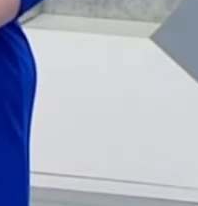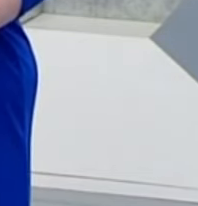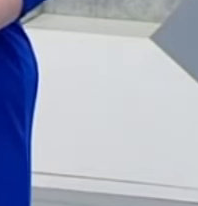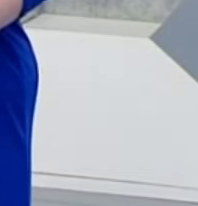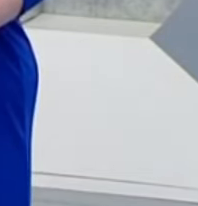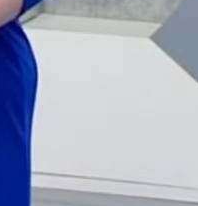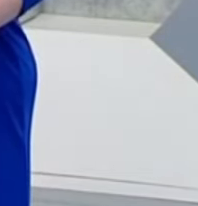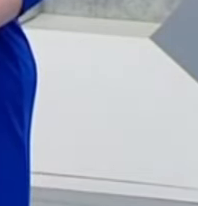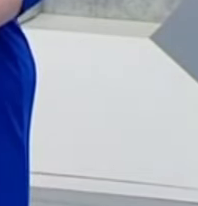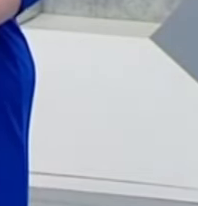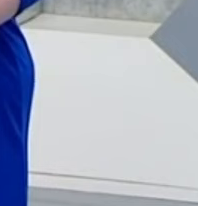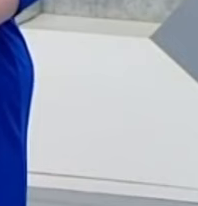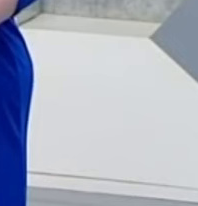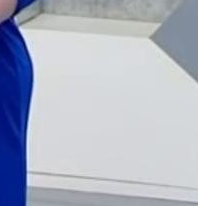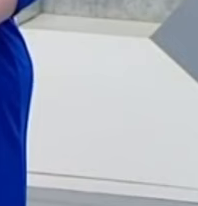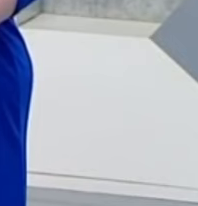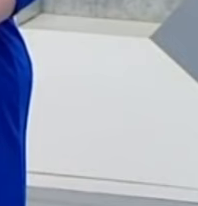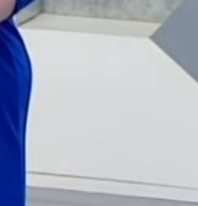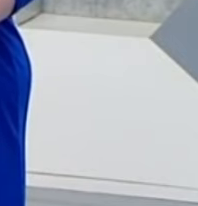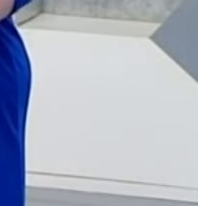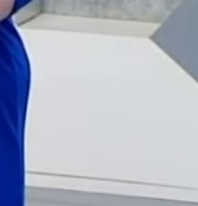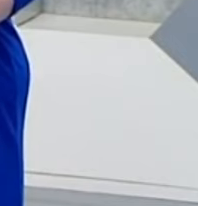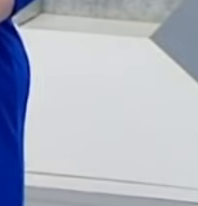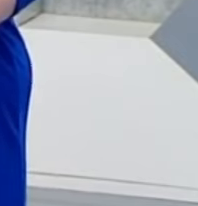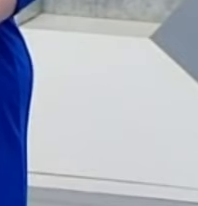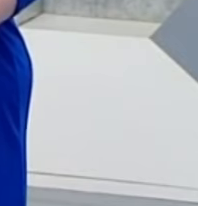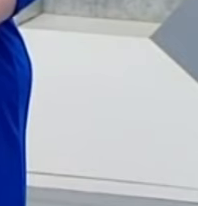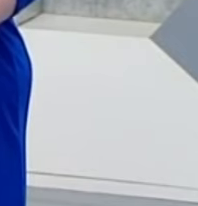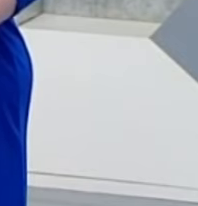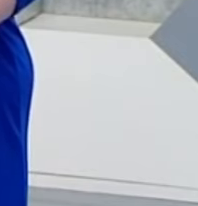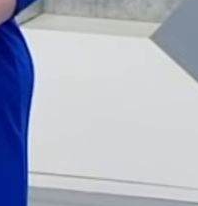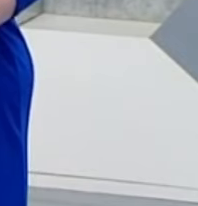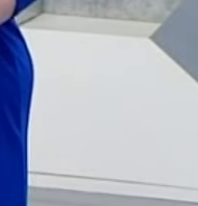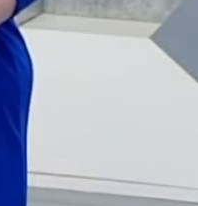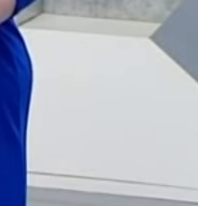pinoy tv at sa www.gmanews.tv